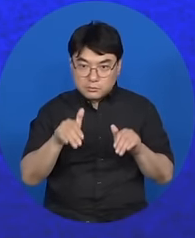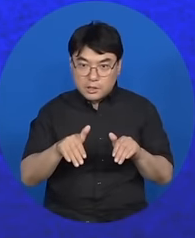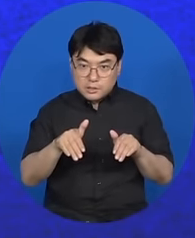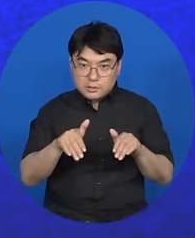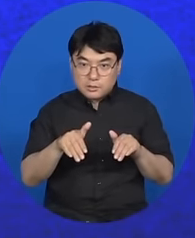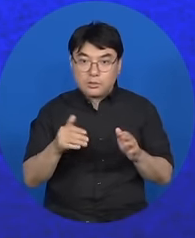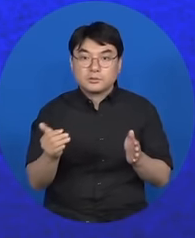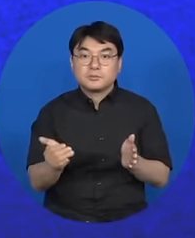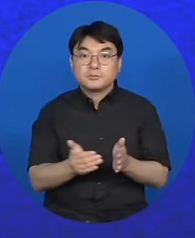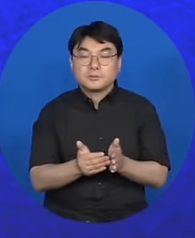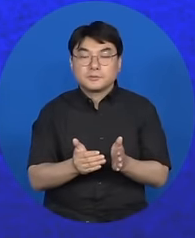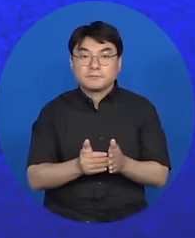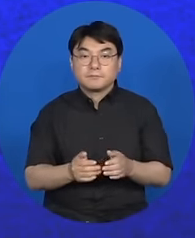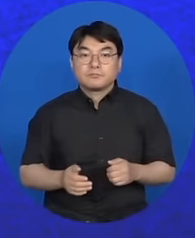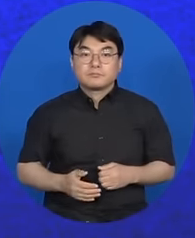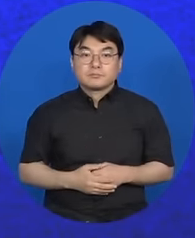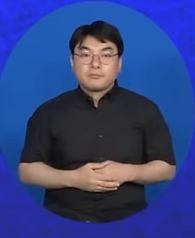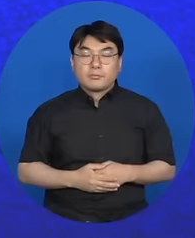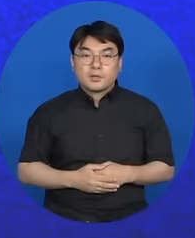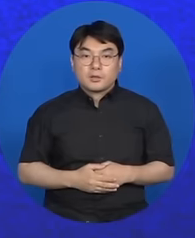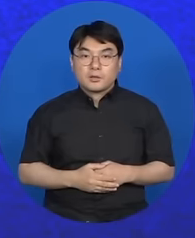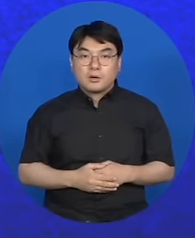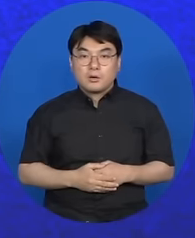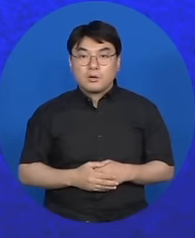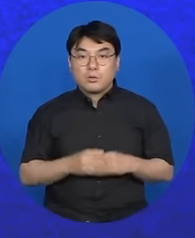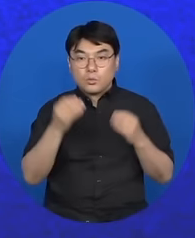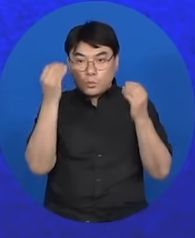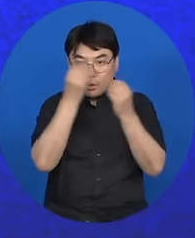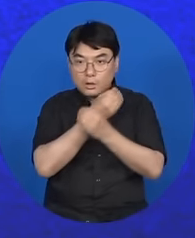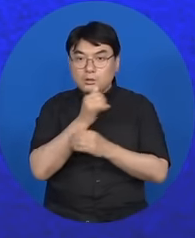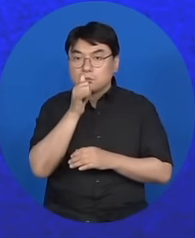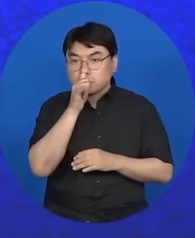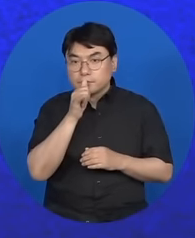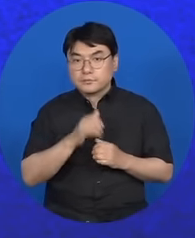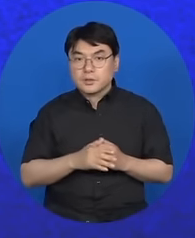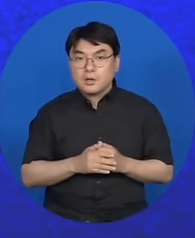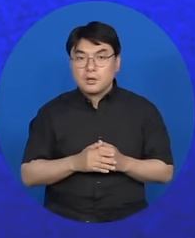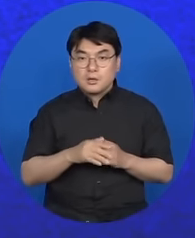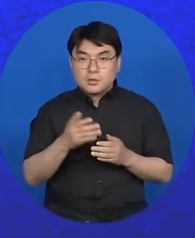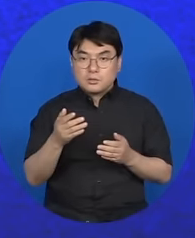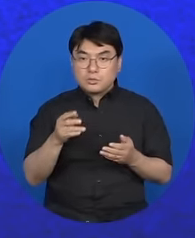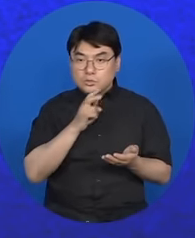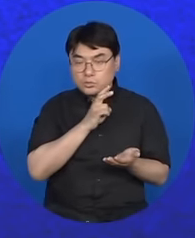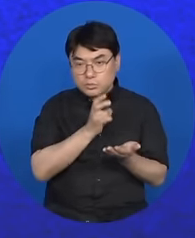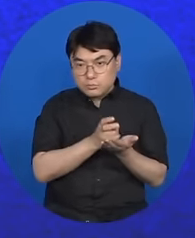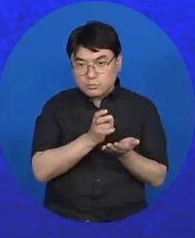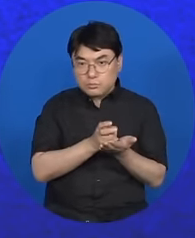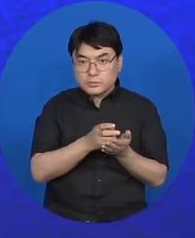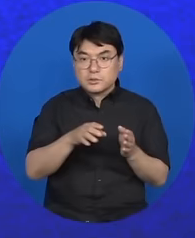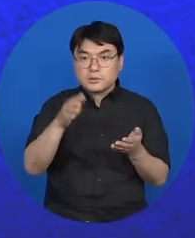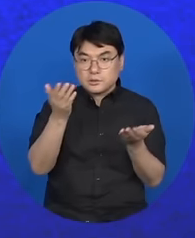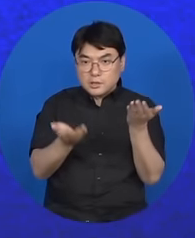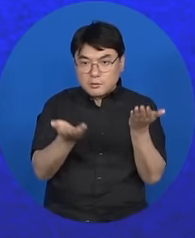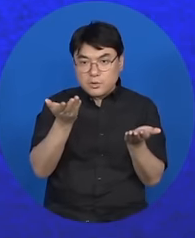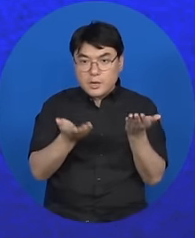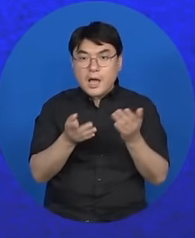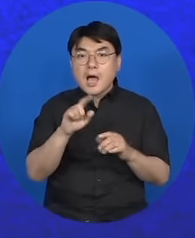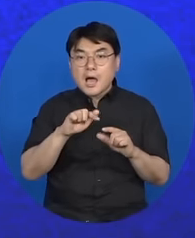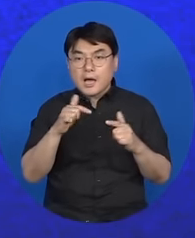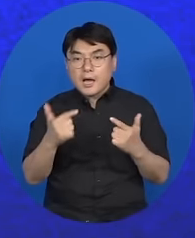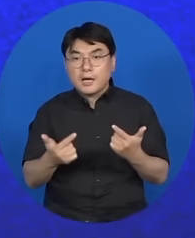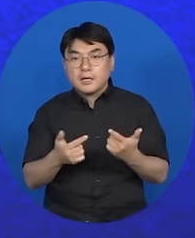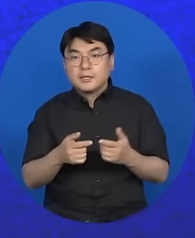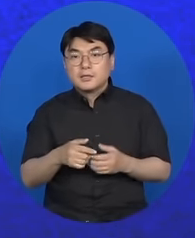넷이었던 것이죠. 물론 여기는 오해가 있습니다. 율법은 누군가를 차별하는 규정이 아니었어요. 이것은 흠 있고 죄